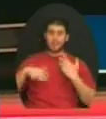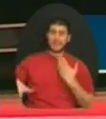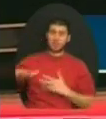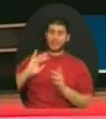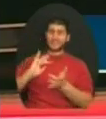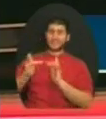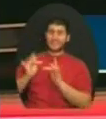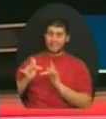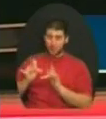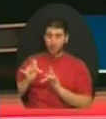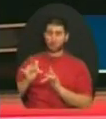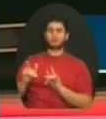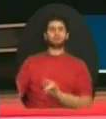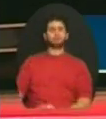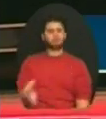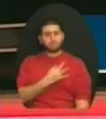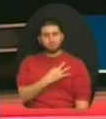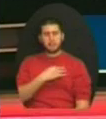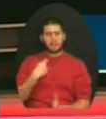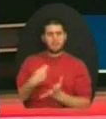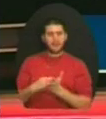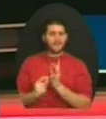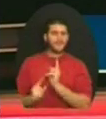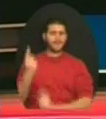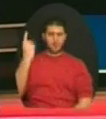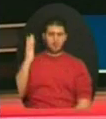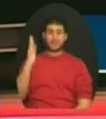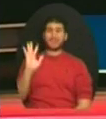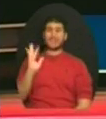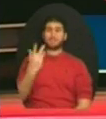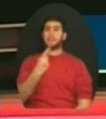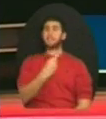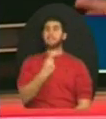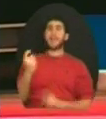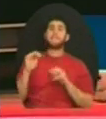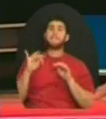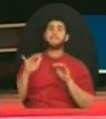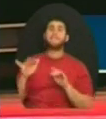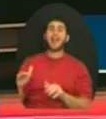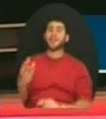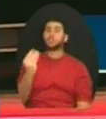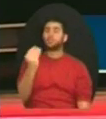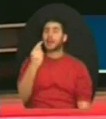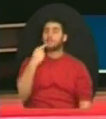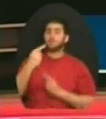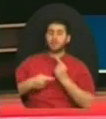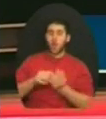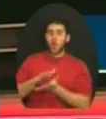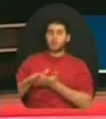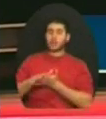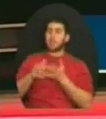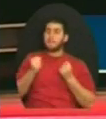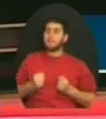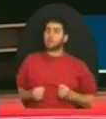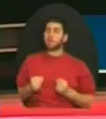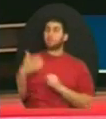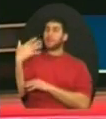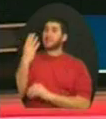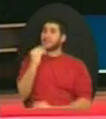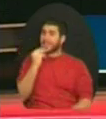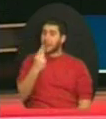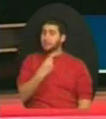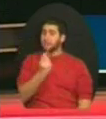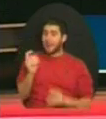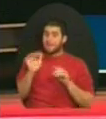באזורי קונפליקט, משלמות מחיר גבוה יותר. אם 100 מיליארד שקלים בשנה עולה הוצאות הביטחון של מדינת ישראל, אז